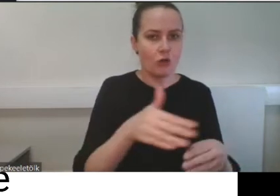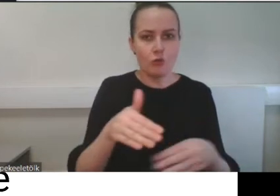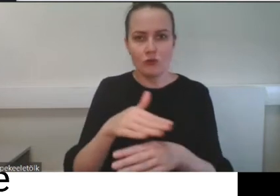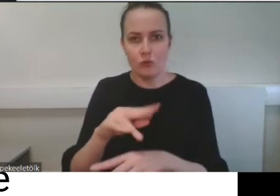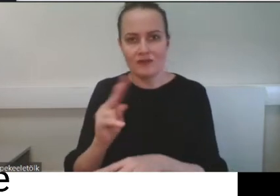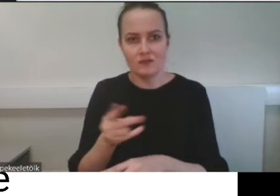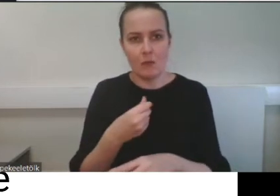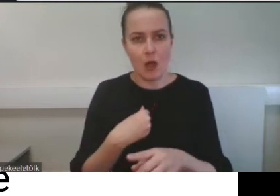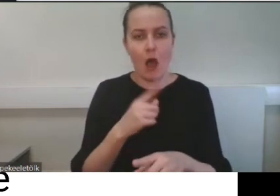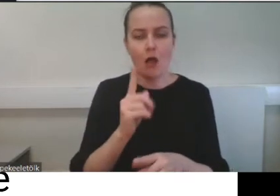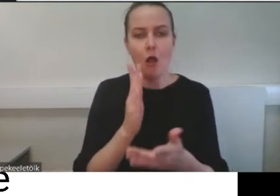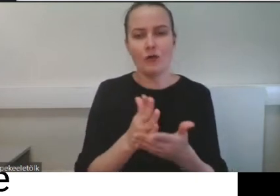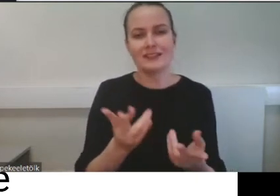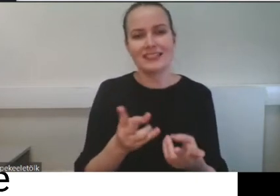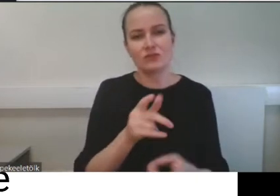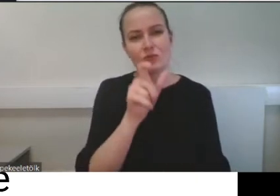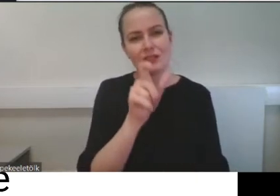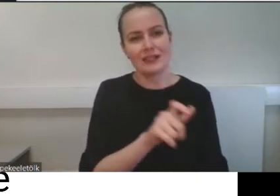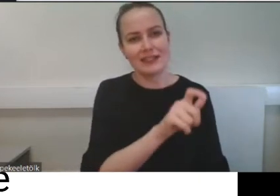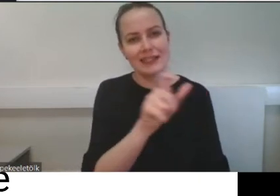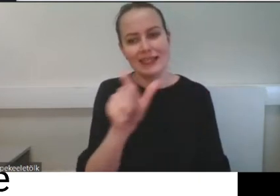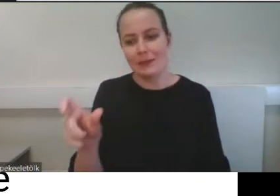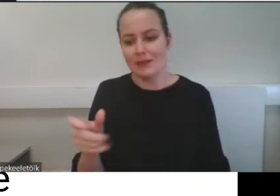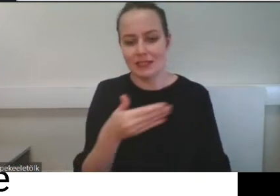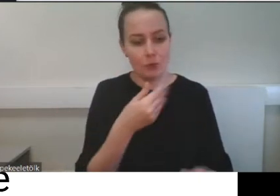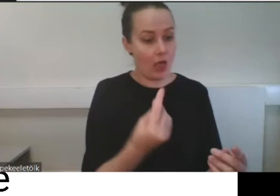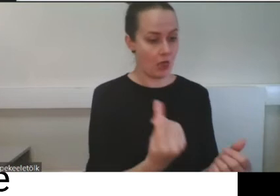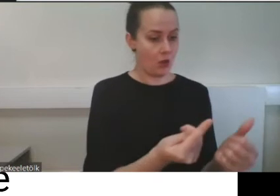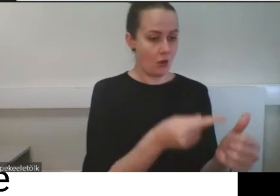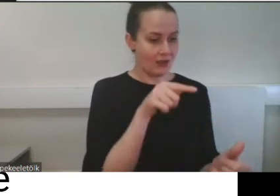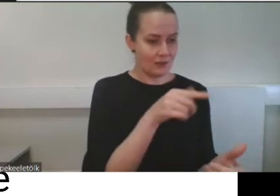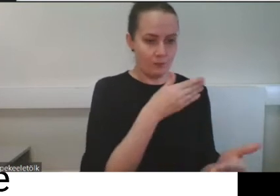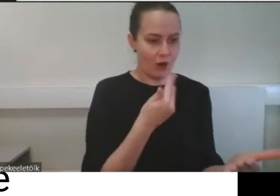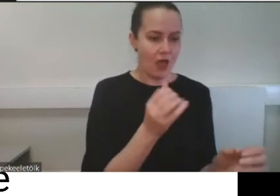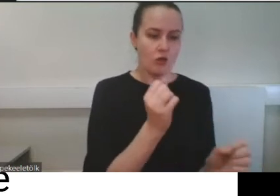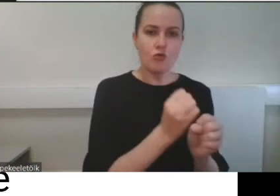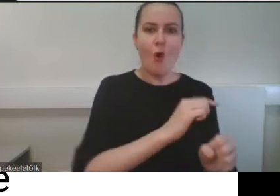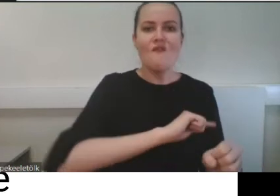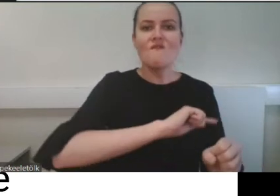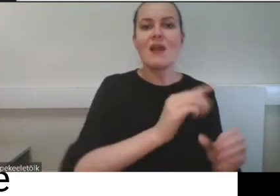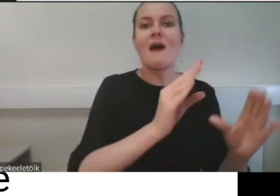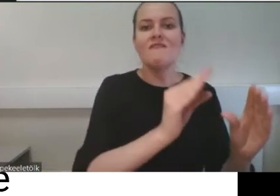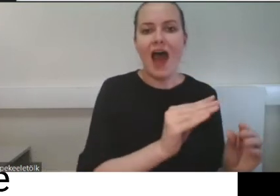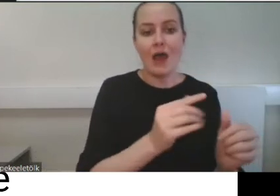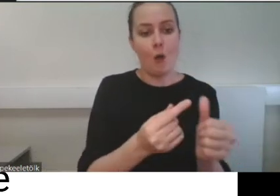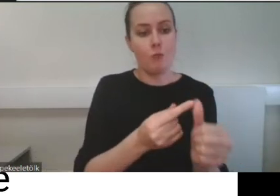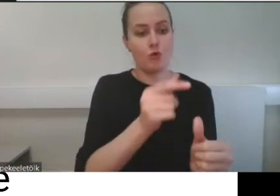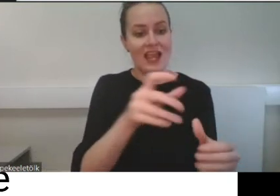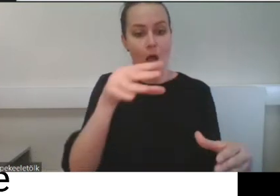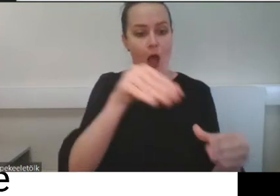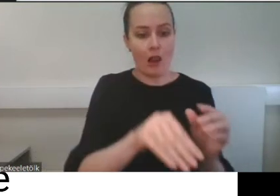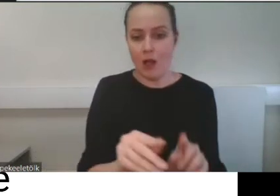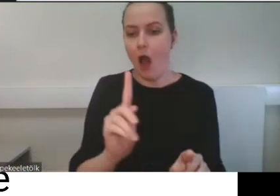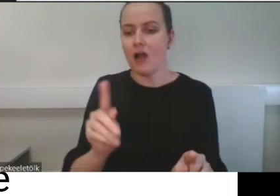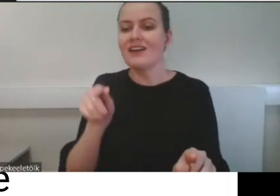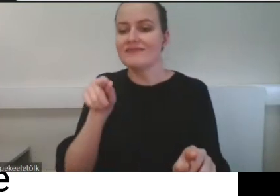selliste riiklike menetluste käigus inimestelt õigustatult, et kui neile määratakse puue, kui nad satuvad sellesse